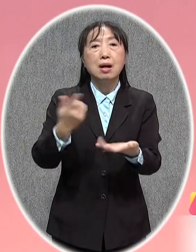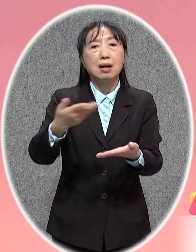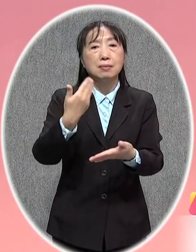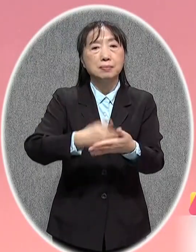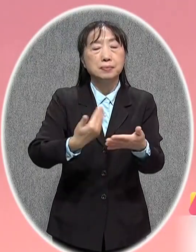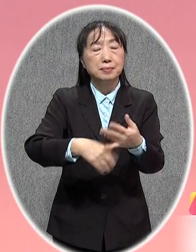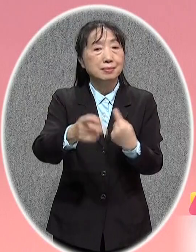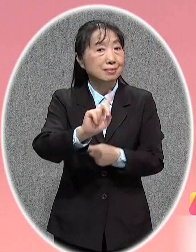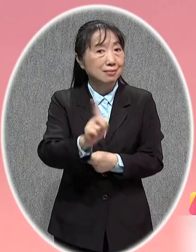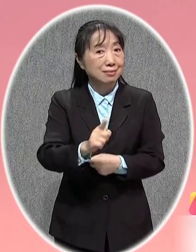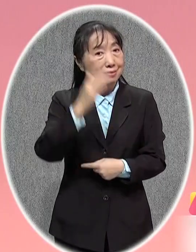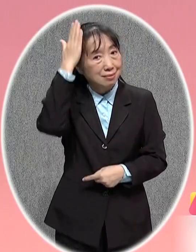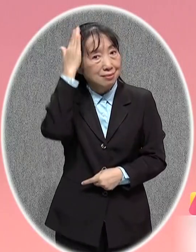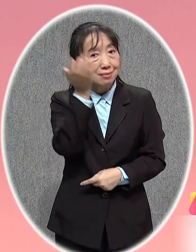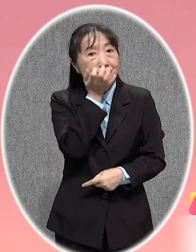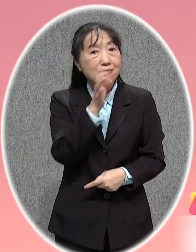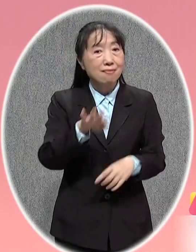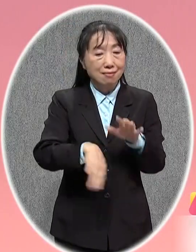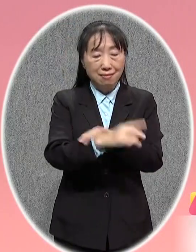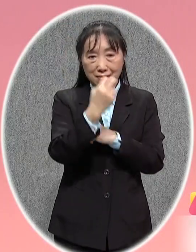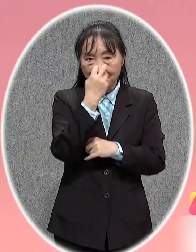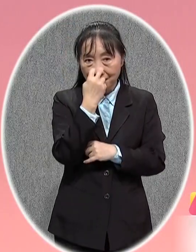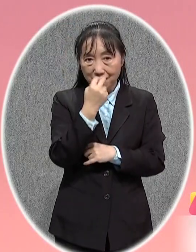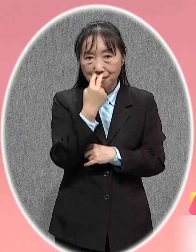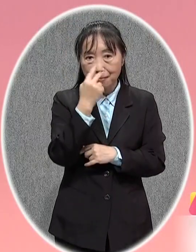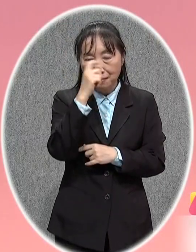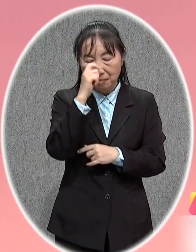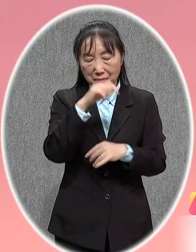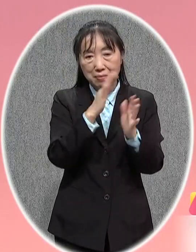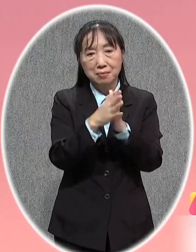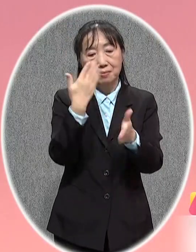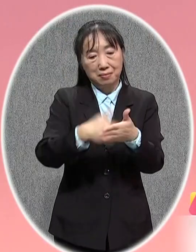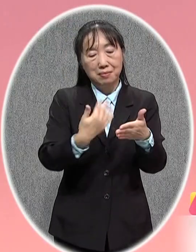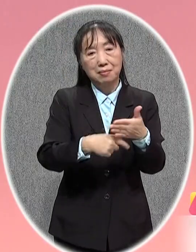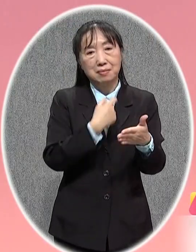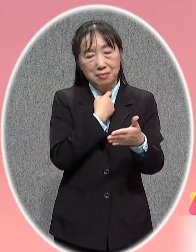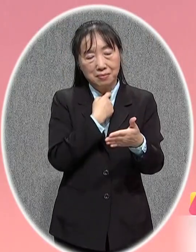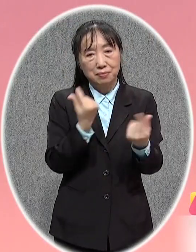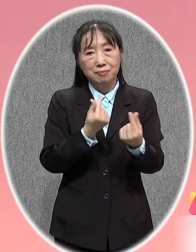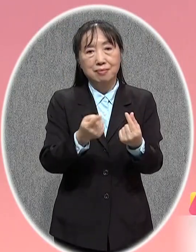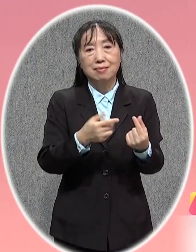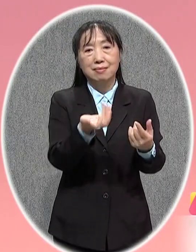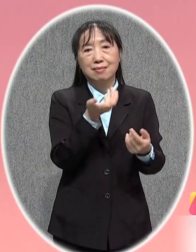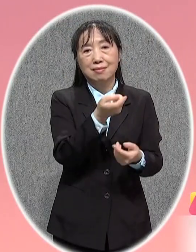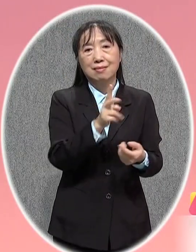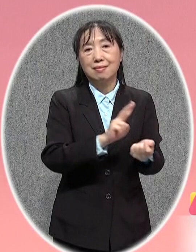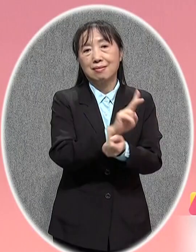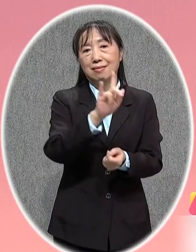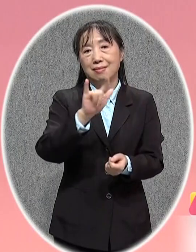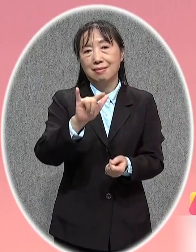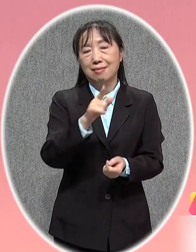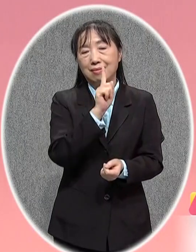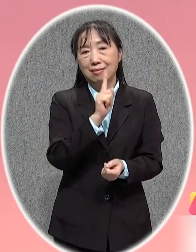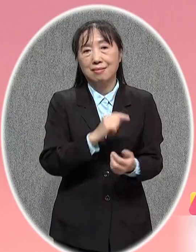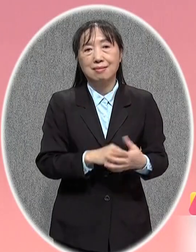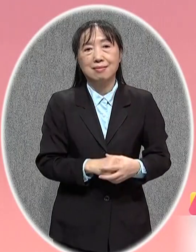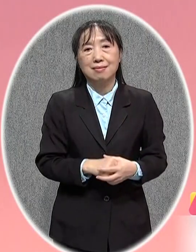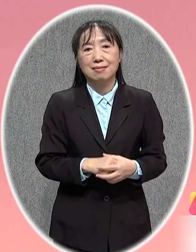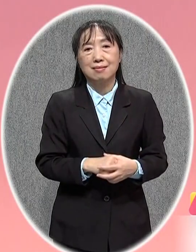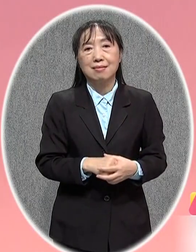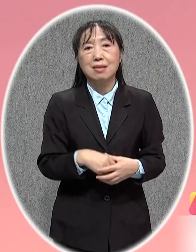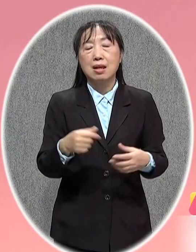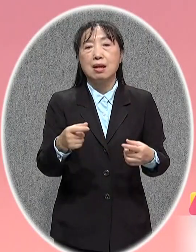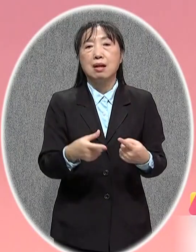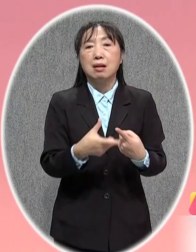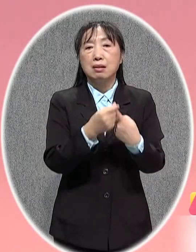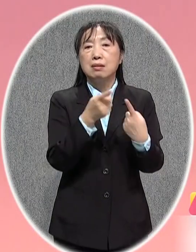样子的区域公平对待。那回到刚刚那个正方代表林老师陆续提到的，第一个他有提到